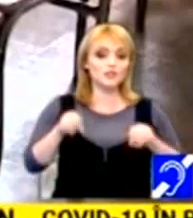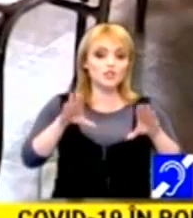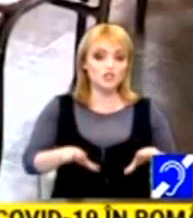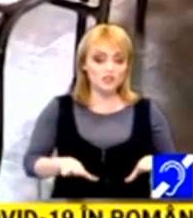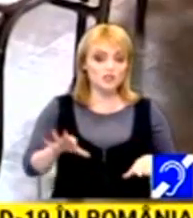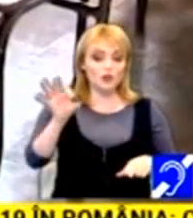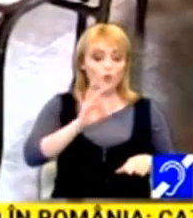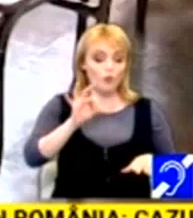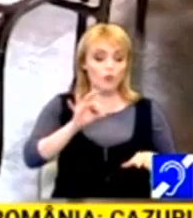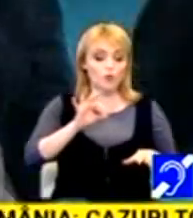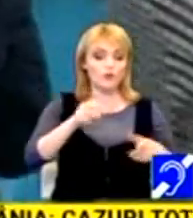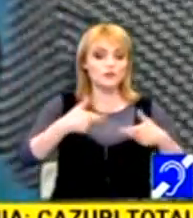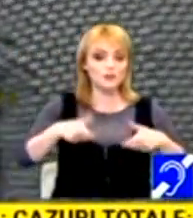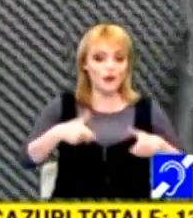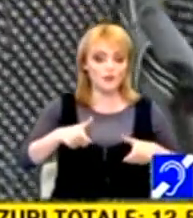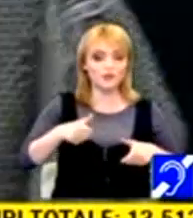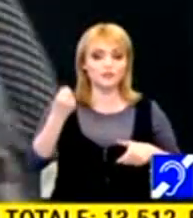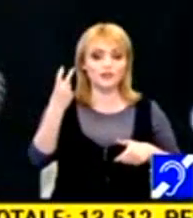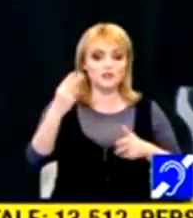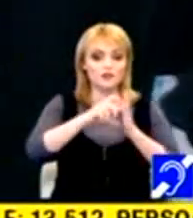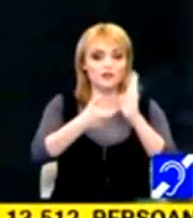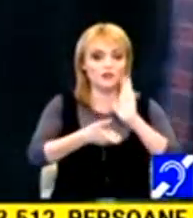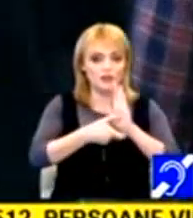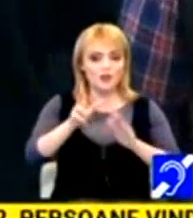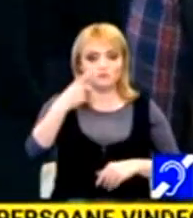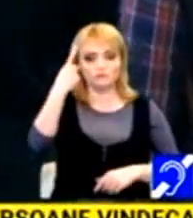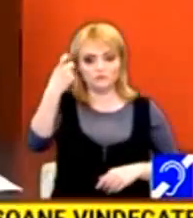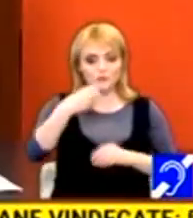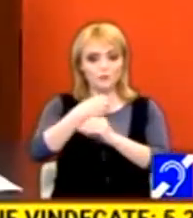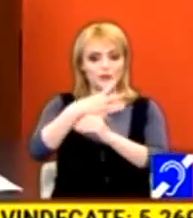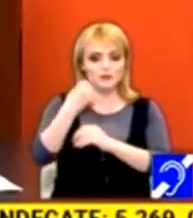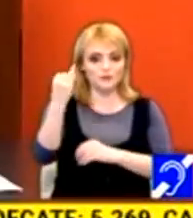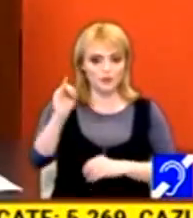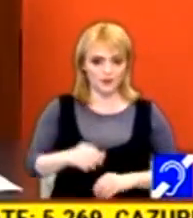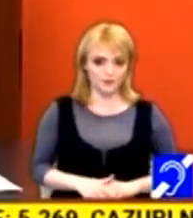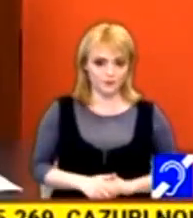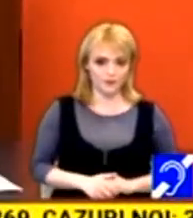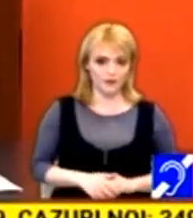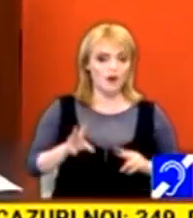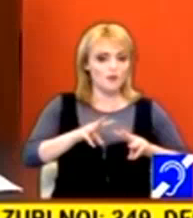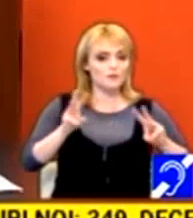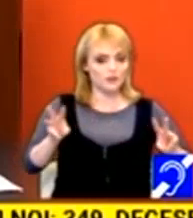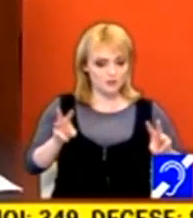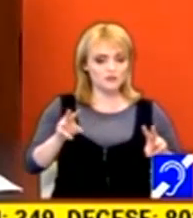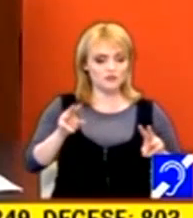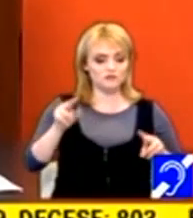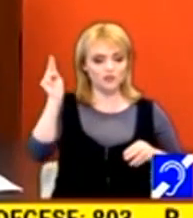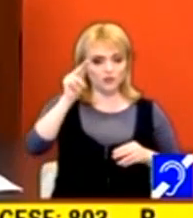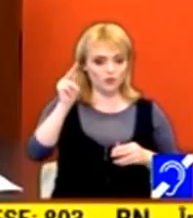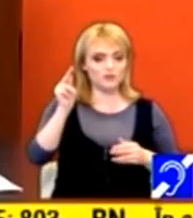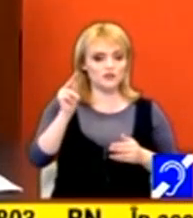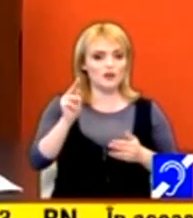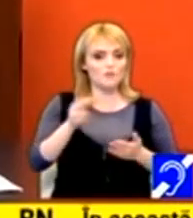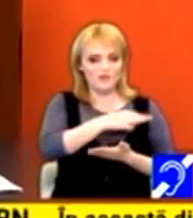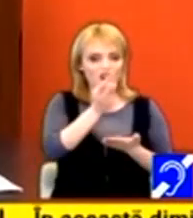Decizia despre examenul de bacalaureat va fi anunțată pe 15 mai. Ministerul este extrem de responsabil și va adopta cea mai corectă